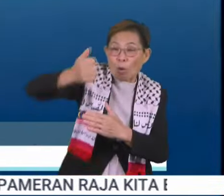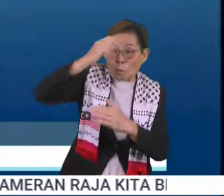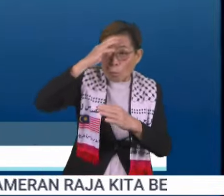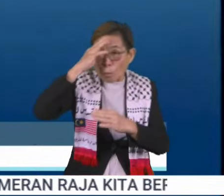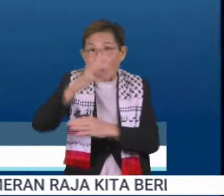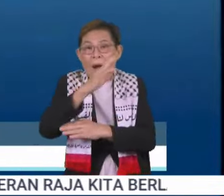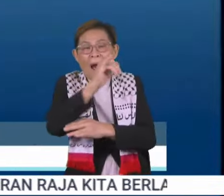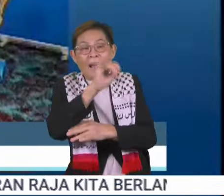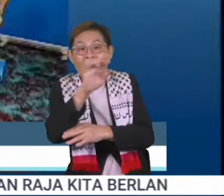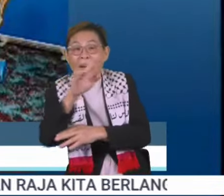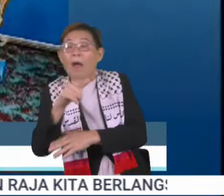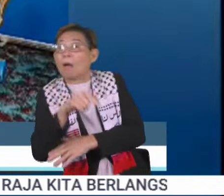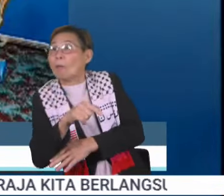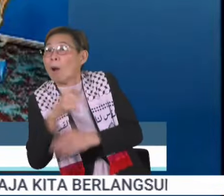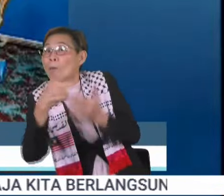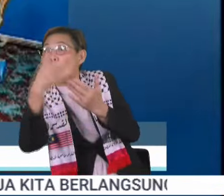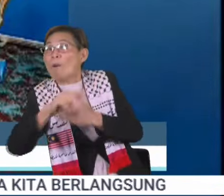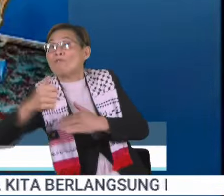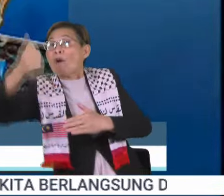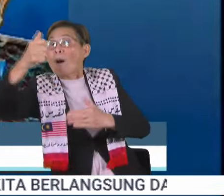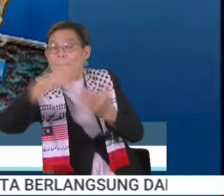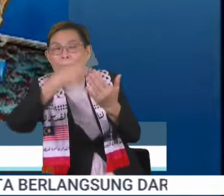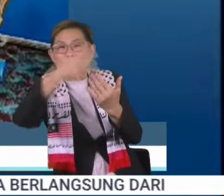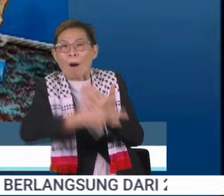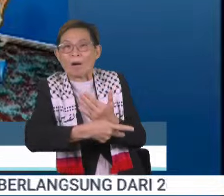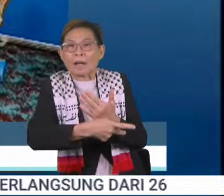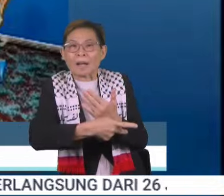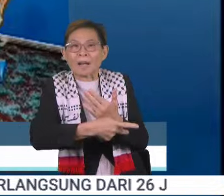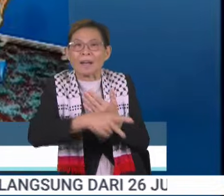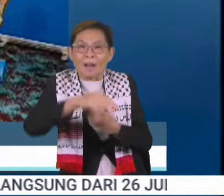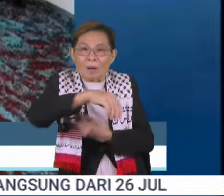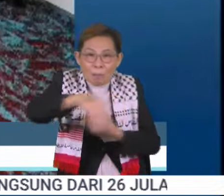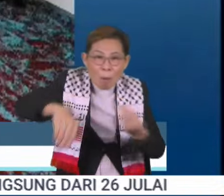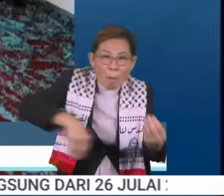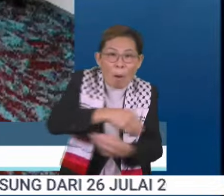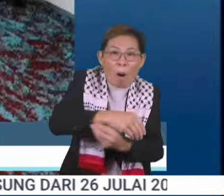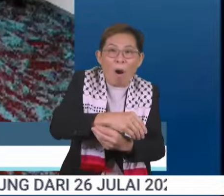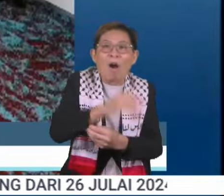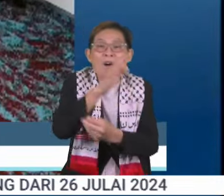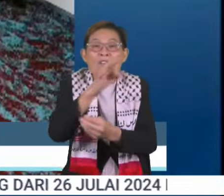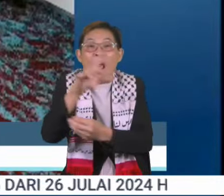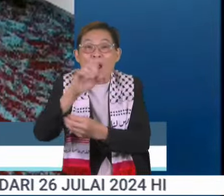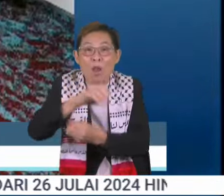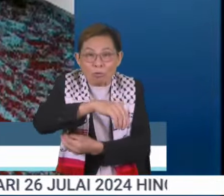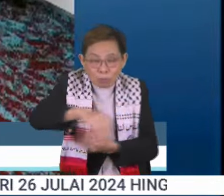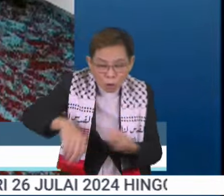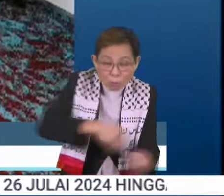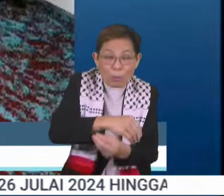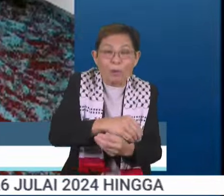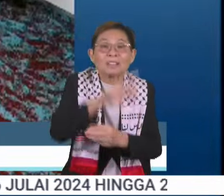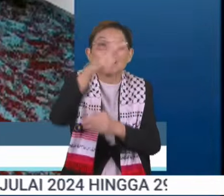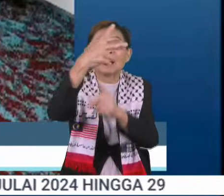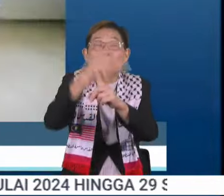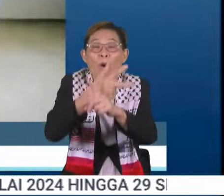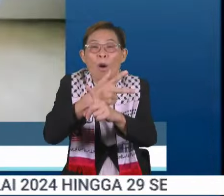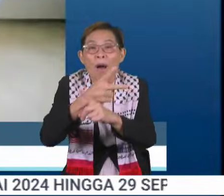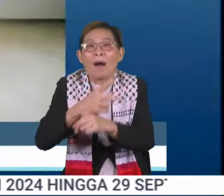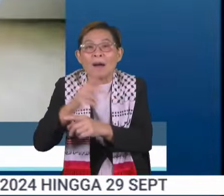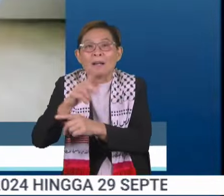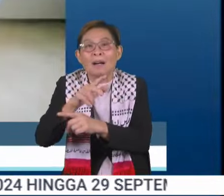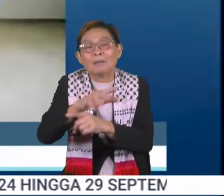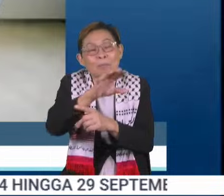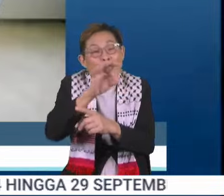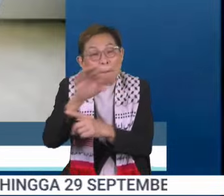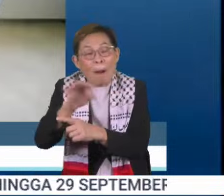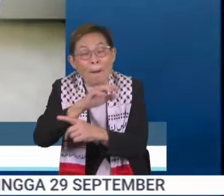Creators IRL ialah sebagai program fellow transformatif selama 3 bulan untuk 10 pencipta kandungan